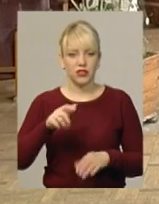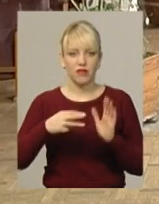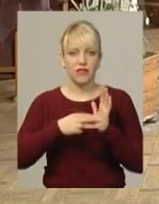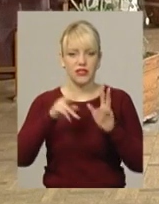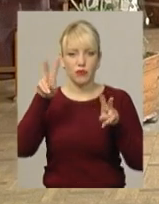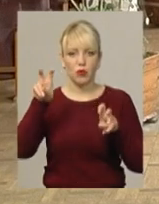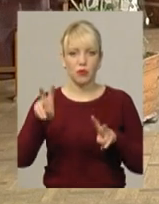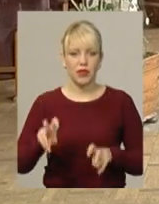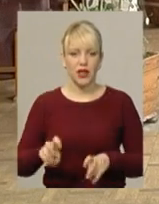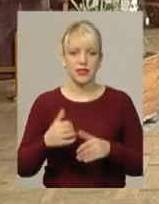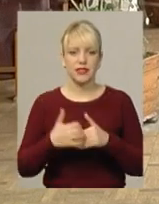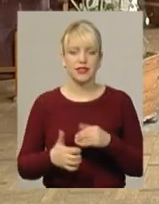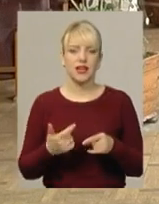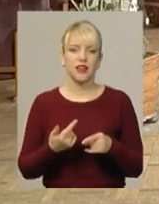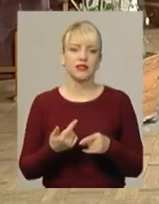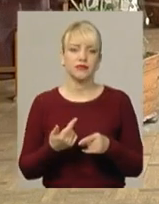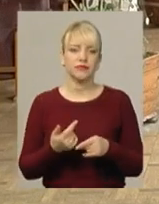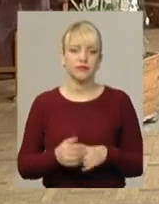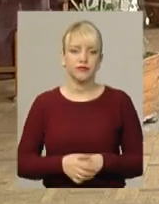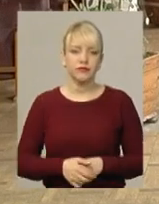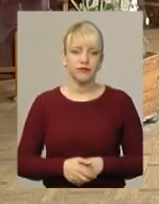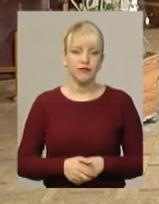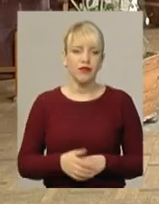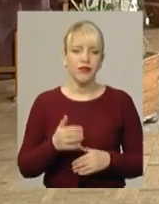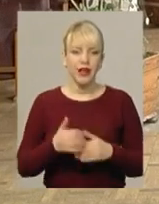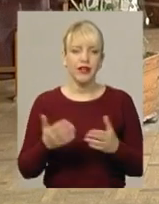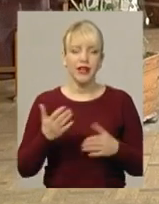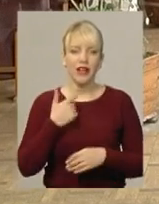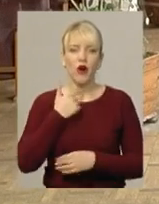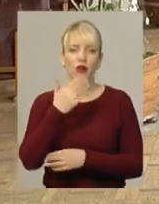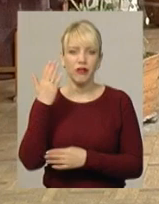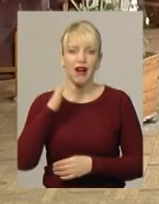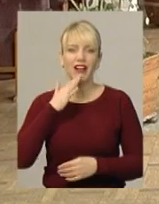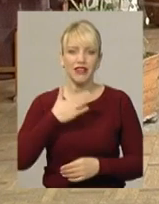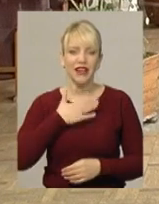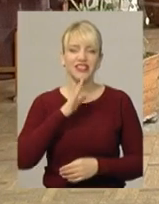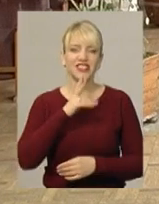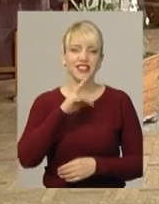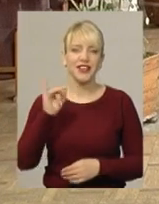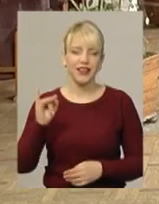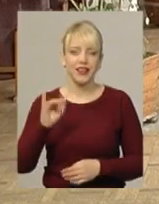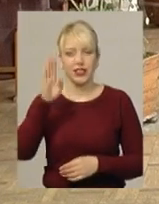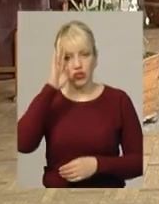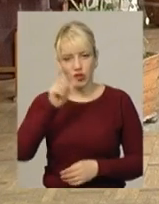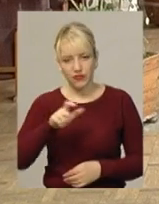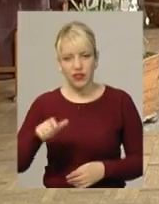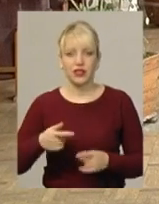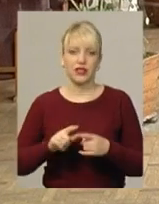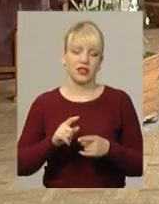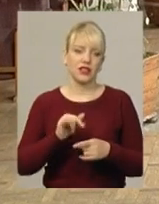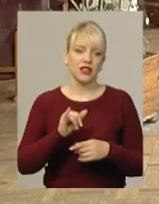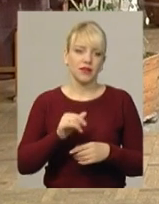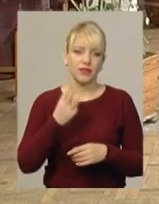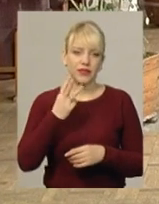номінацій, за які голосували наші жінки, чоловіки, батьки. Три